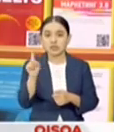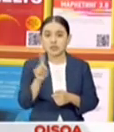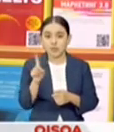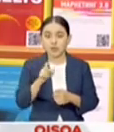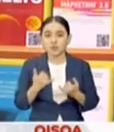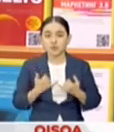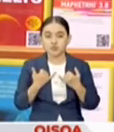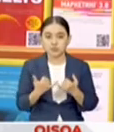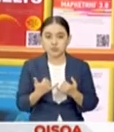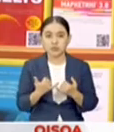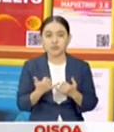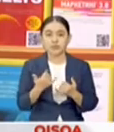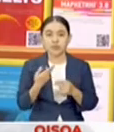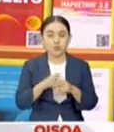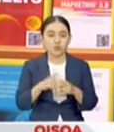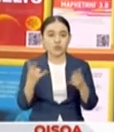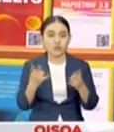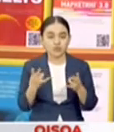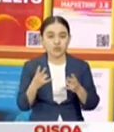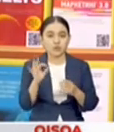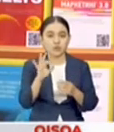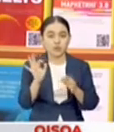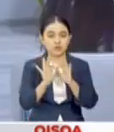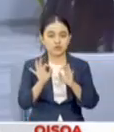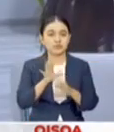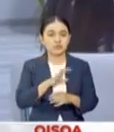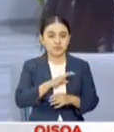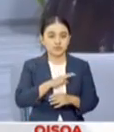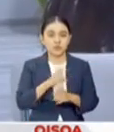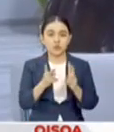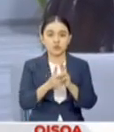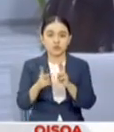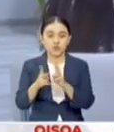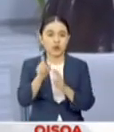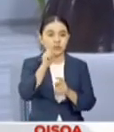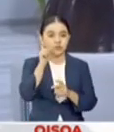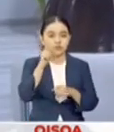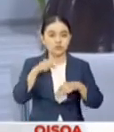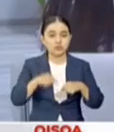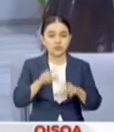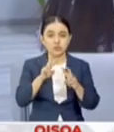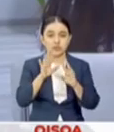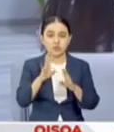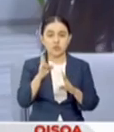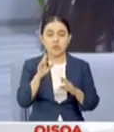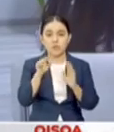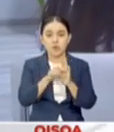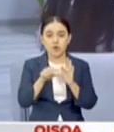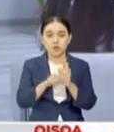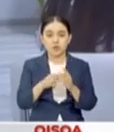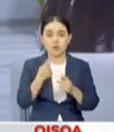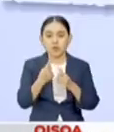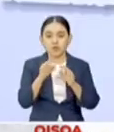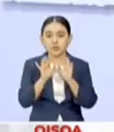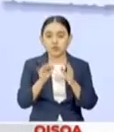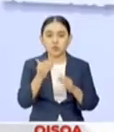nima uchun bu narsa kerakligi xususida gapirib o'tildi. Uchrashuvda yoshlar huquqlari aks etgan moddalarning birma-bir